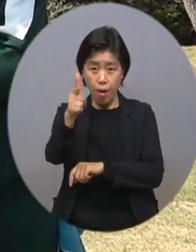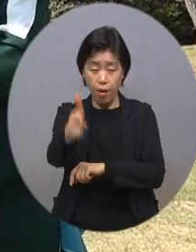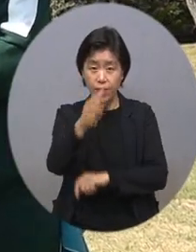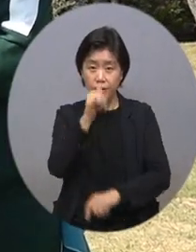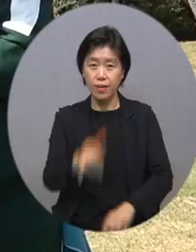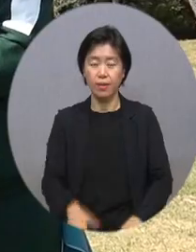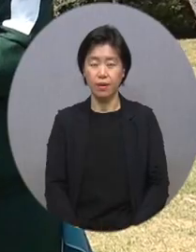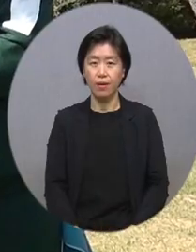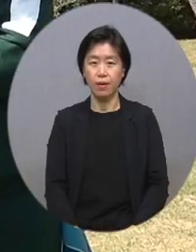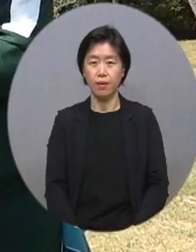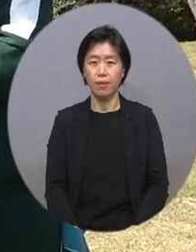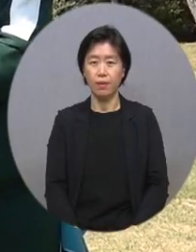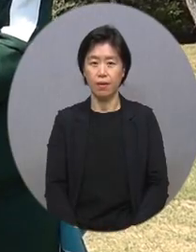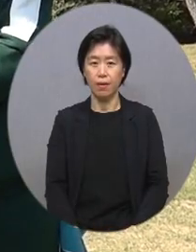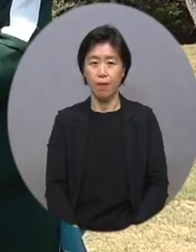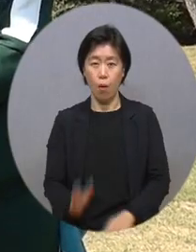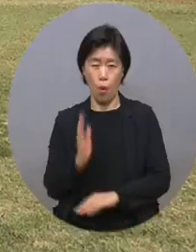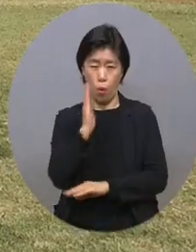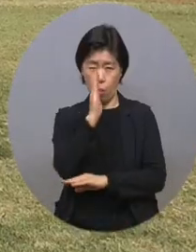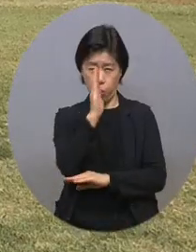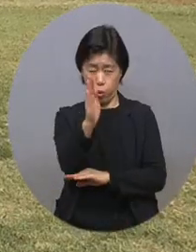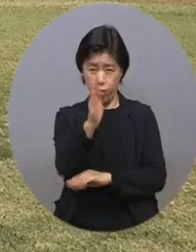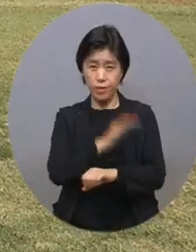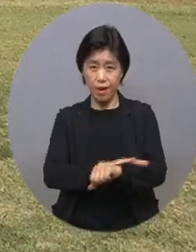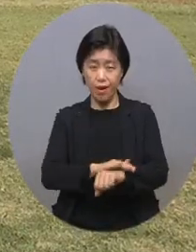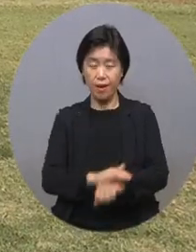드라이버 직구다. 그러니까. 와.